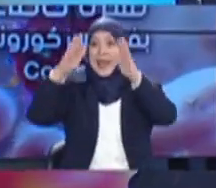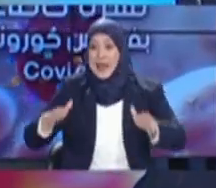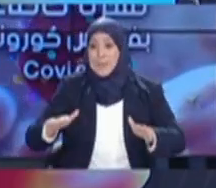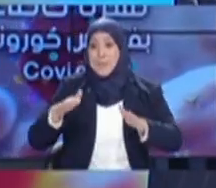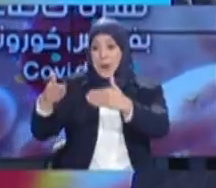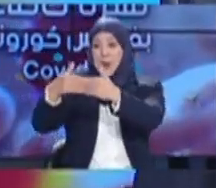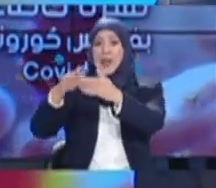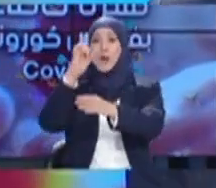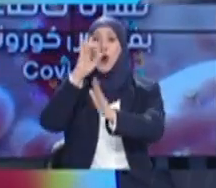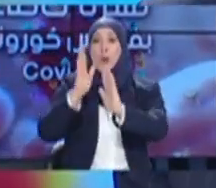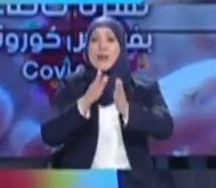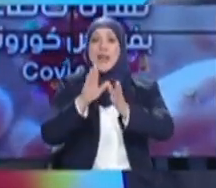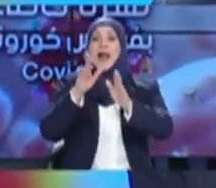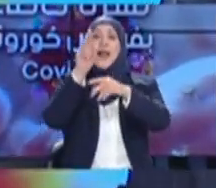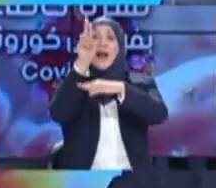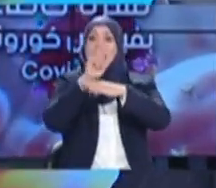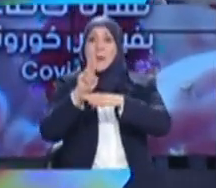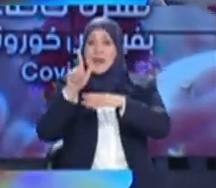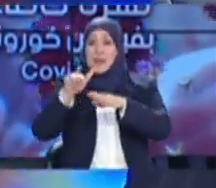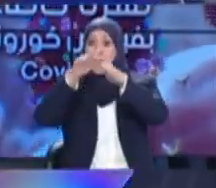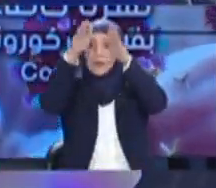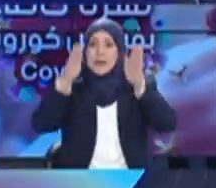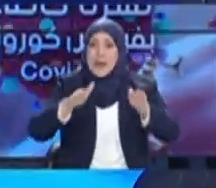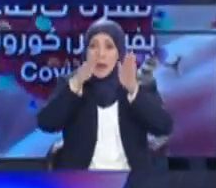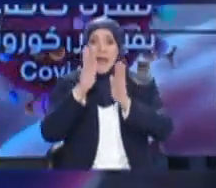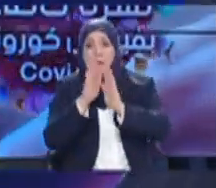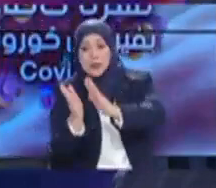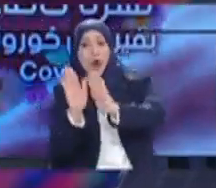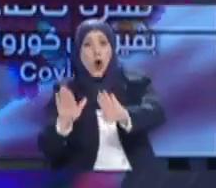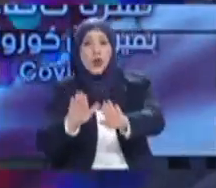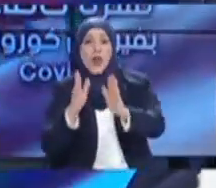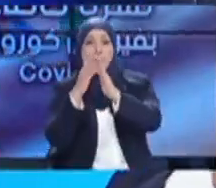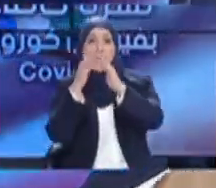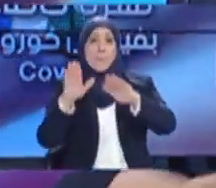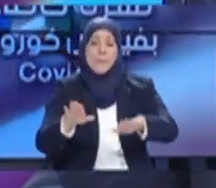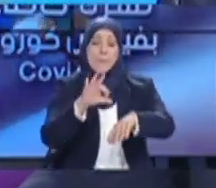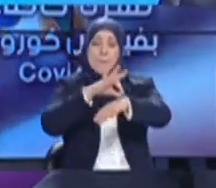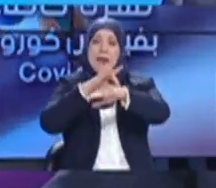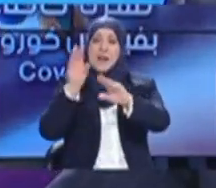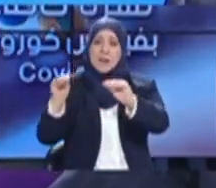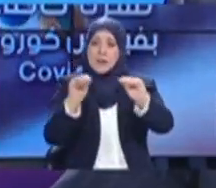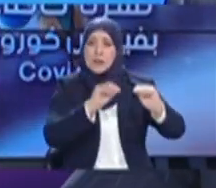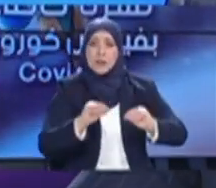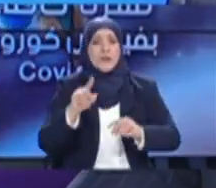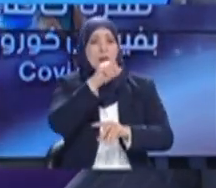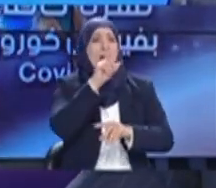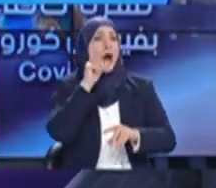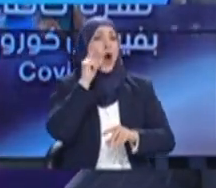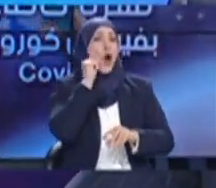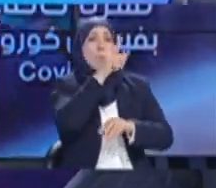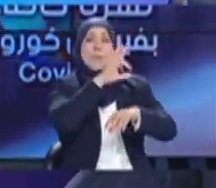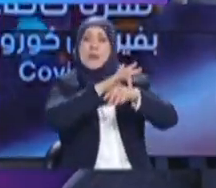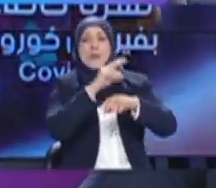الخيام احنا علاش قلت لك احنا كنا استباقيين واحنا إذا زعام في حاجة والحمد لله احنا